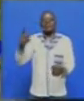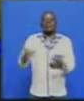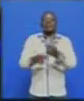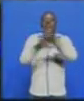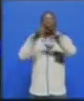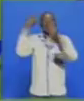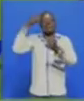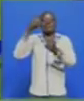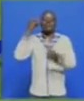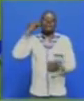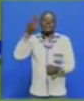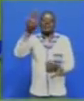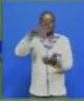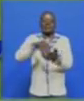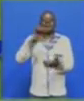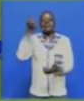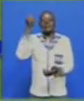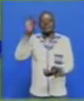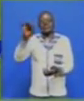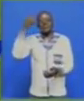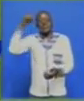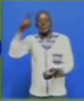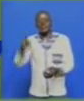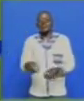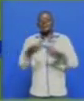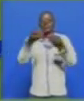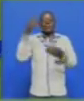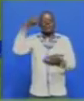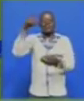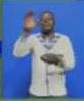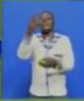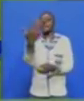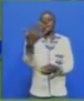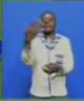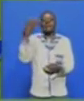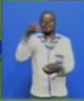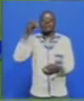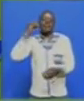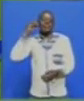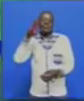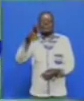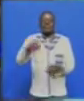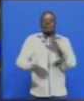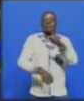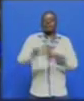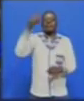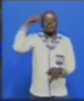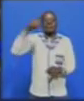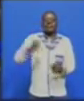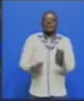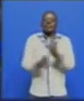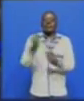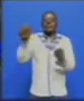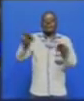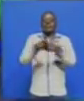2017. L'attaquant portugais du Real Madrid est désormais à son 5e Ballon d'Or et atteint ainsi le record de Lionel Messi. La cérémonie